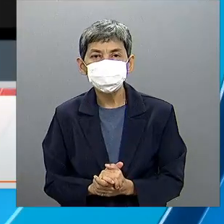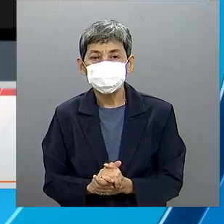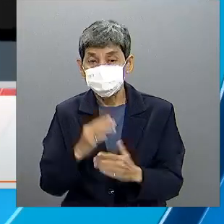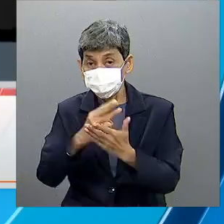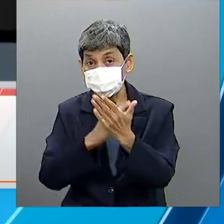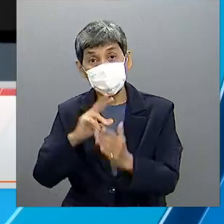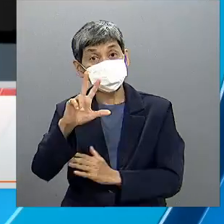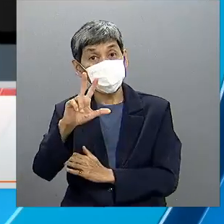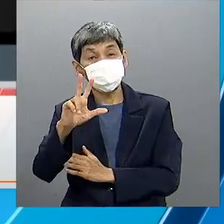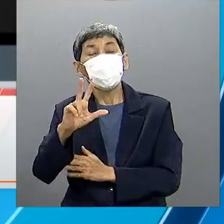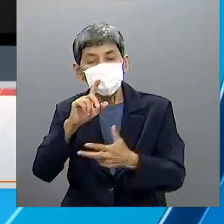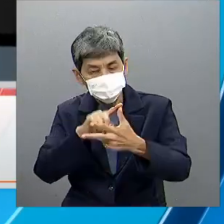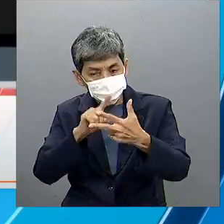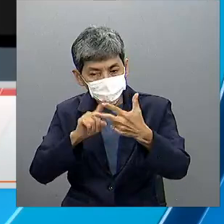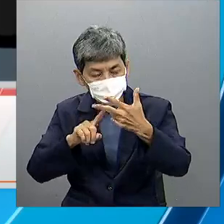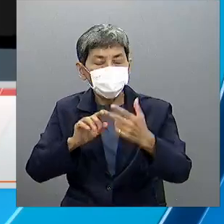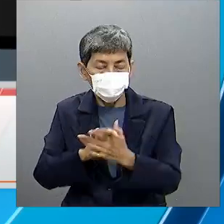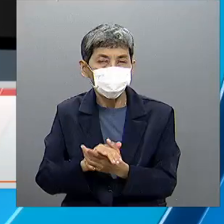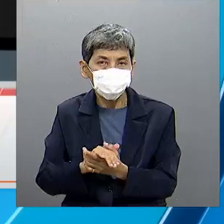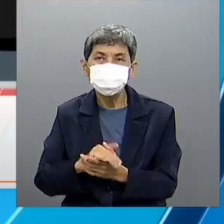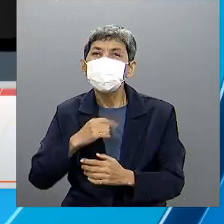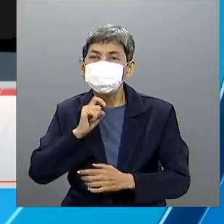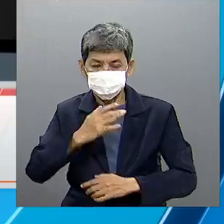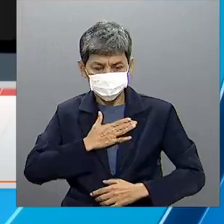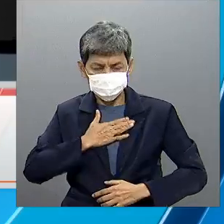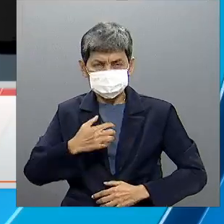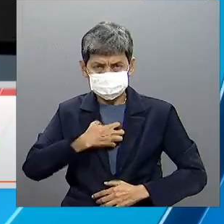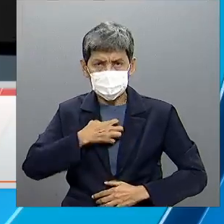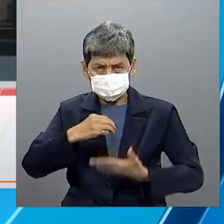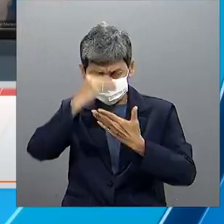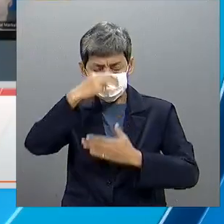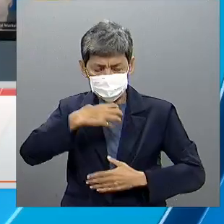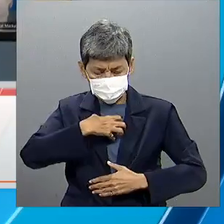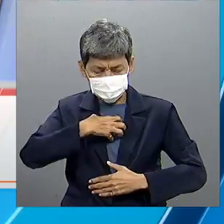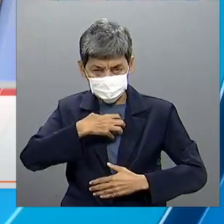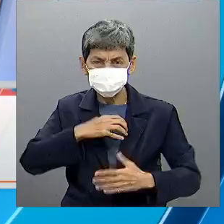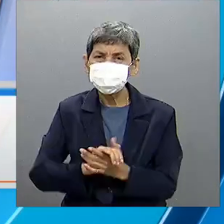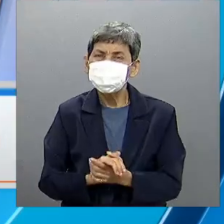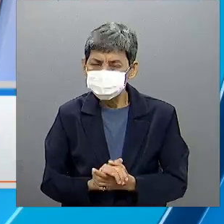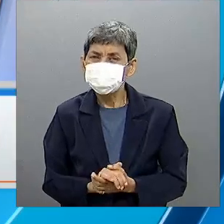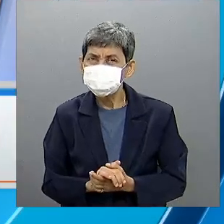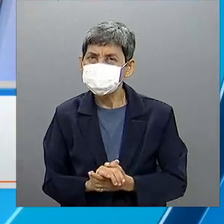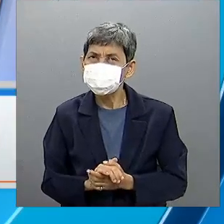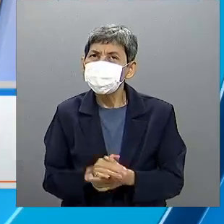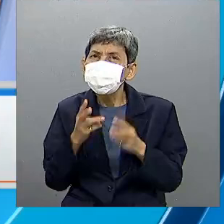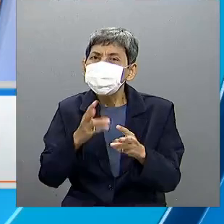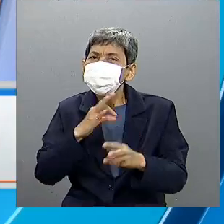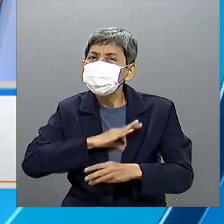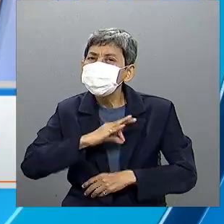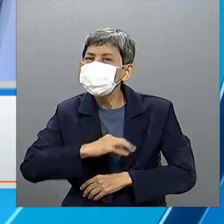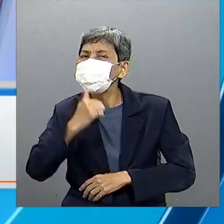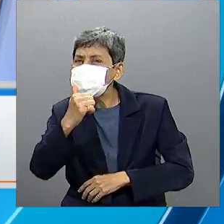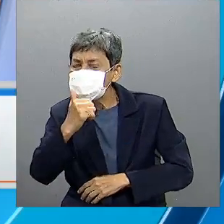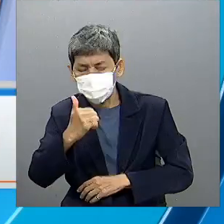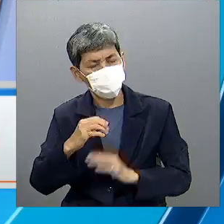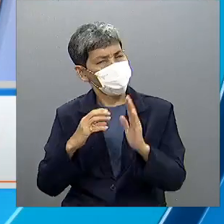น้องๆมัธยมก็ได้นะคะถามชมัยพรชมัยพรก็อยากเรียนคุณปูจริงๆโอ้แอบรู้สึกอิจฉาเลยเด็กๆนี่โอ้โหโชคดีมากเดี๋ยว